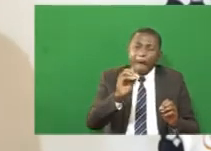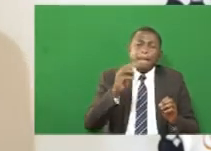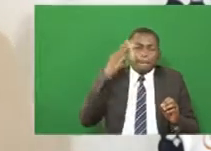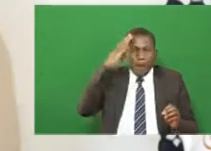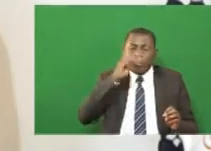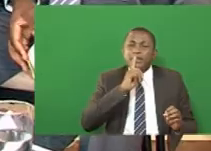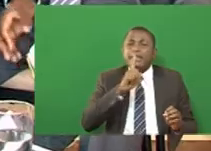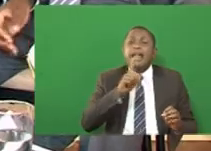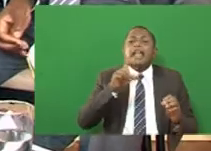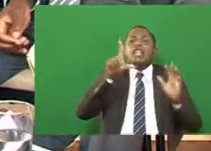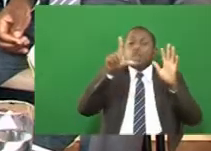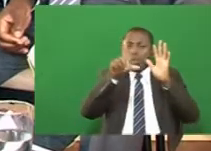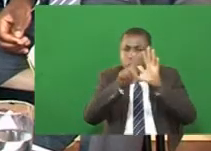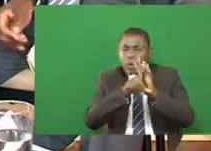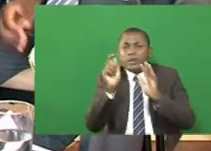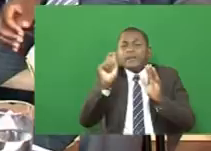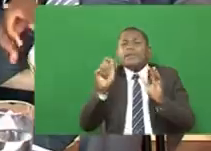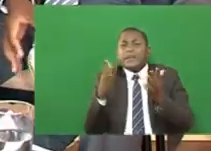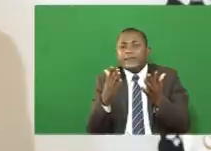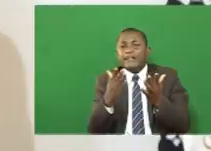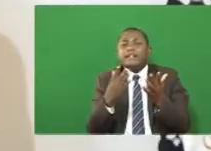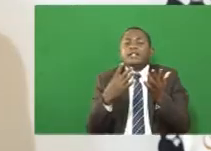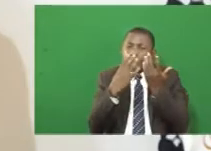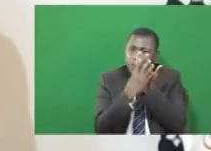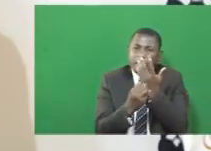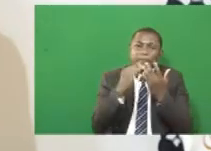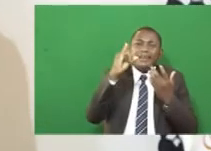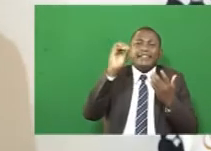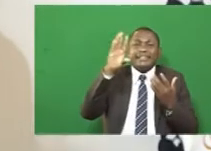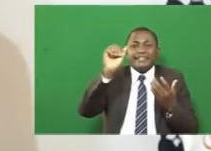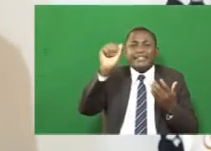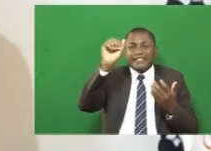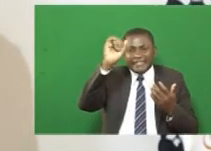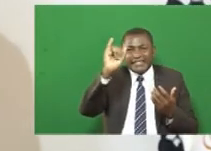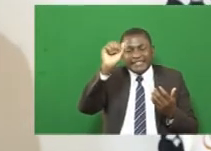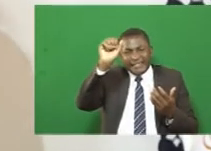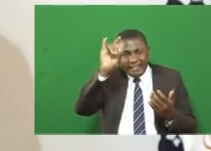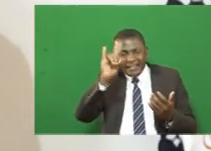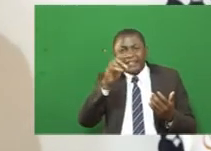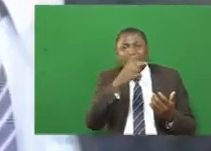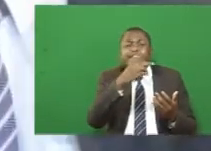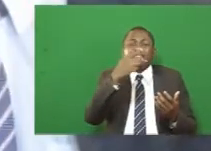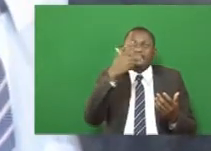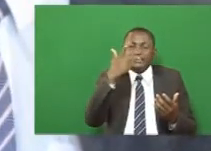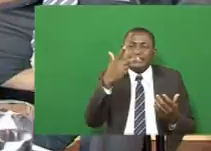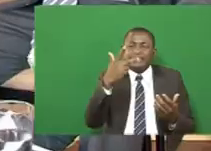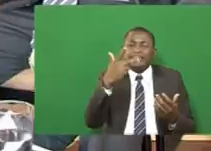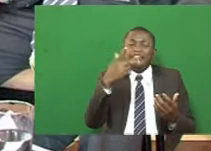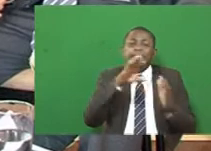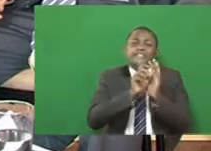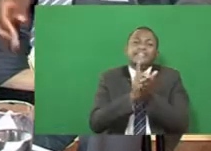pachiti, ari kukota Isaiah 28. Vesi ya 11. Handiti wazvo, ndo iri kukotwa panapa. Saka Paul ari kuti